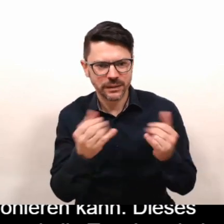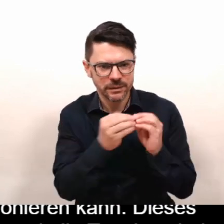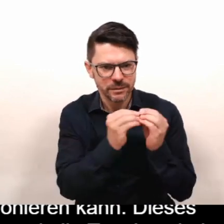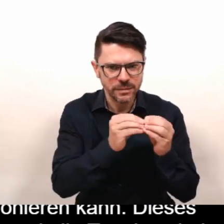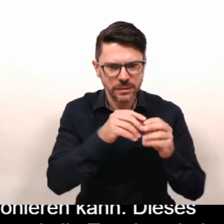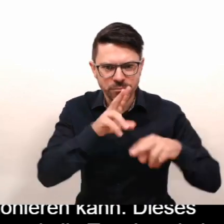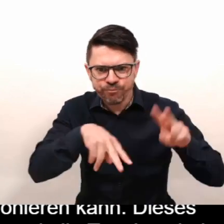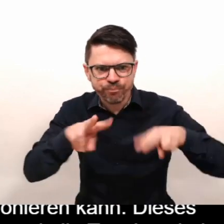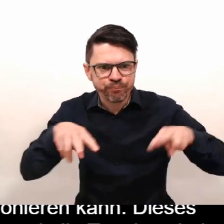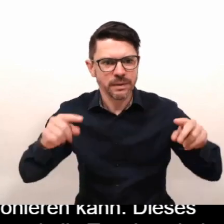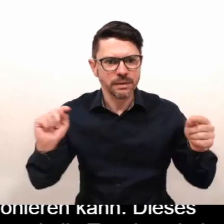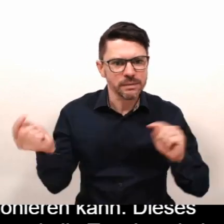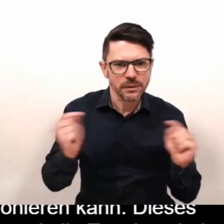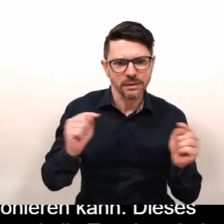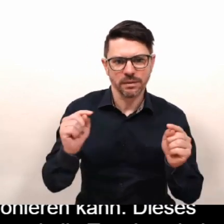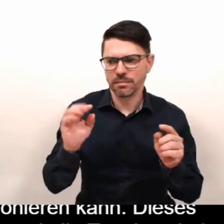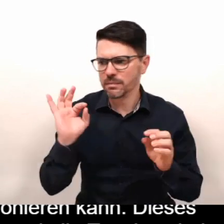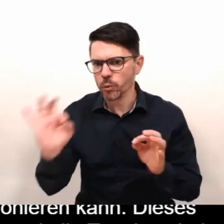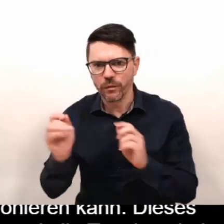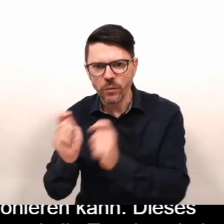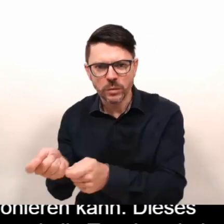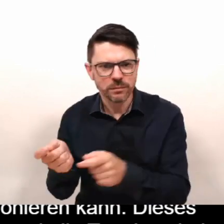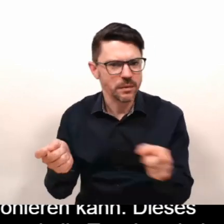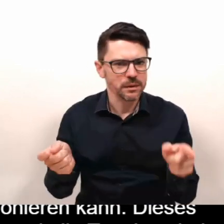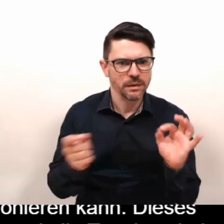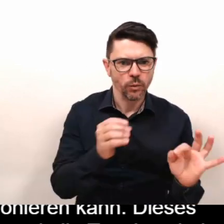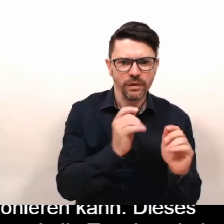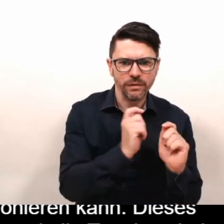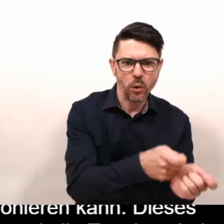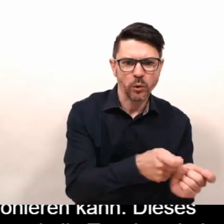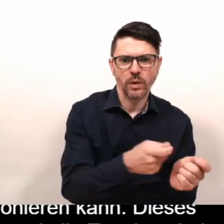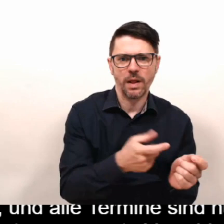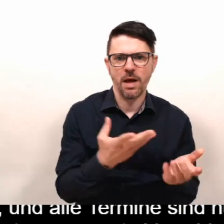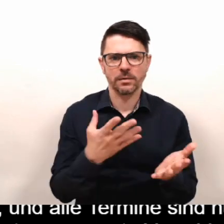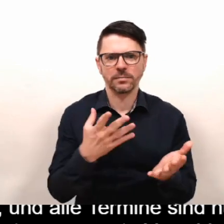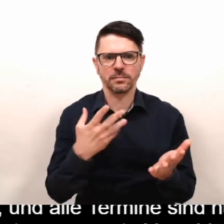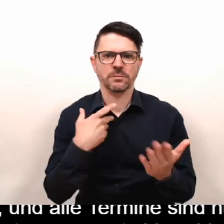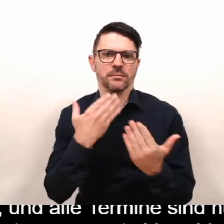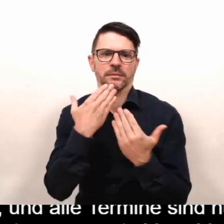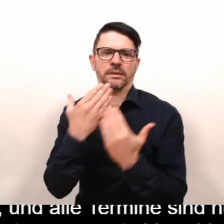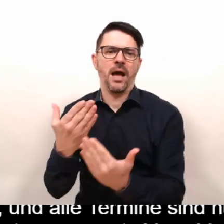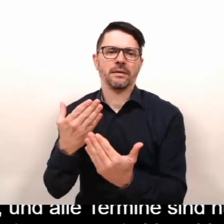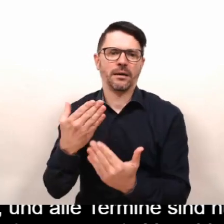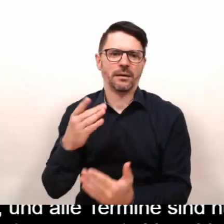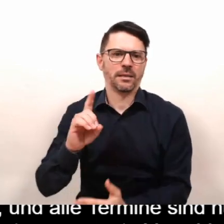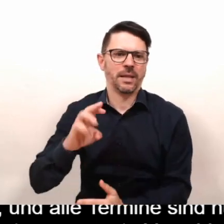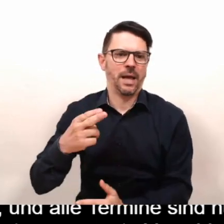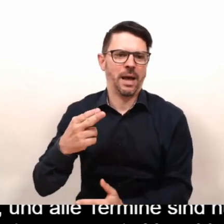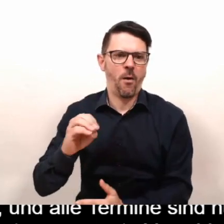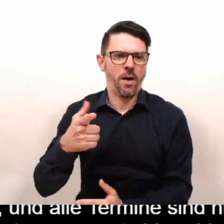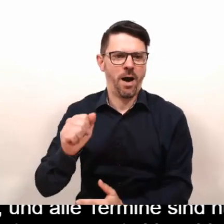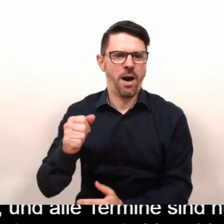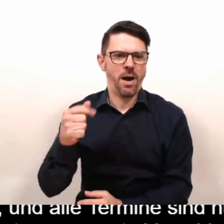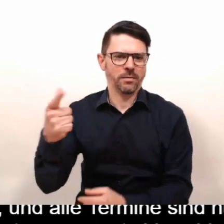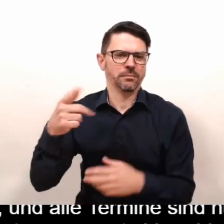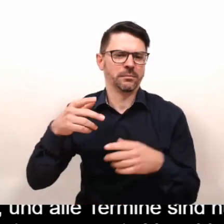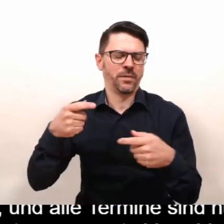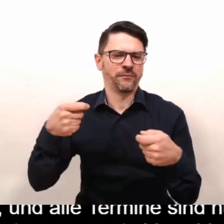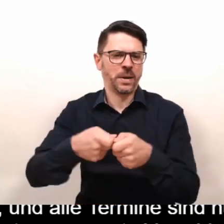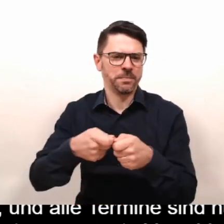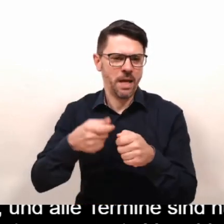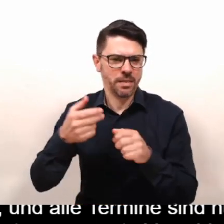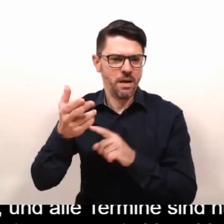Angebote dann auch annehmen werden. Ich habe letzte Woche schon die Kommunen gebeten, auch hier von diesem Tisch aus,